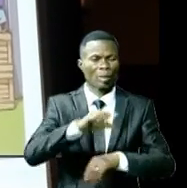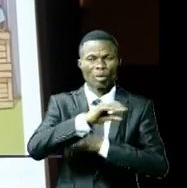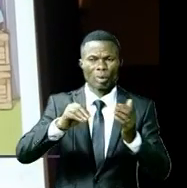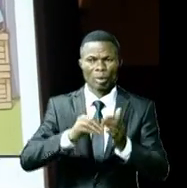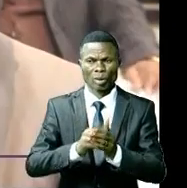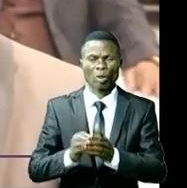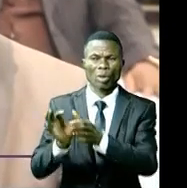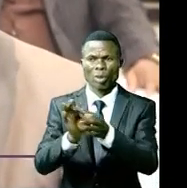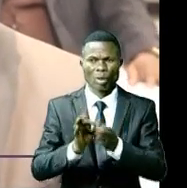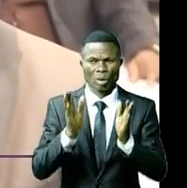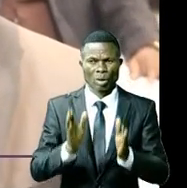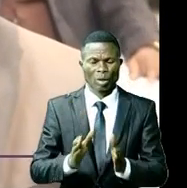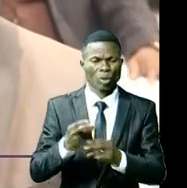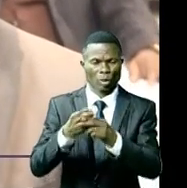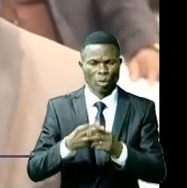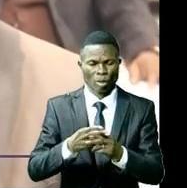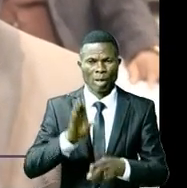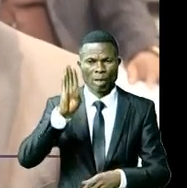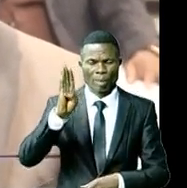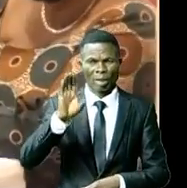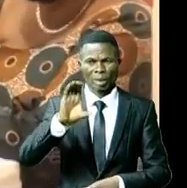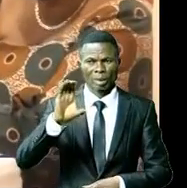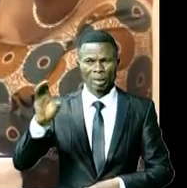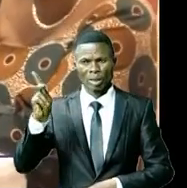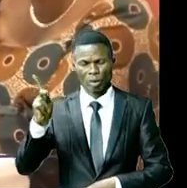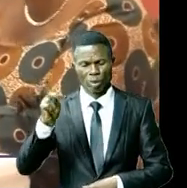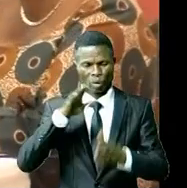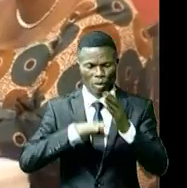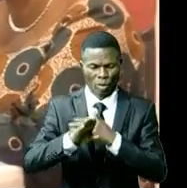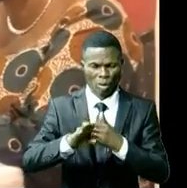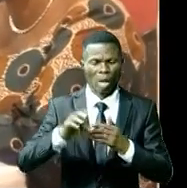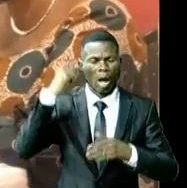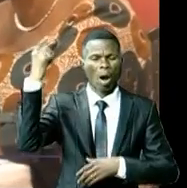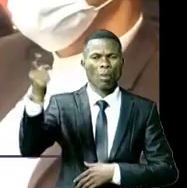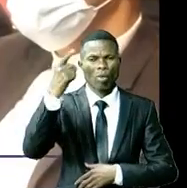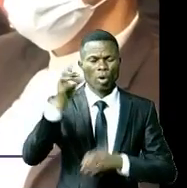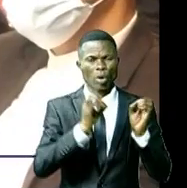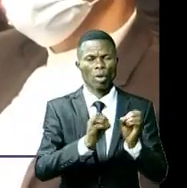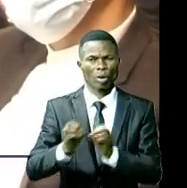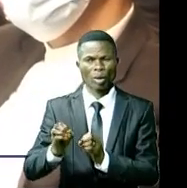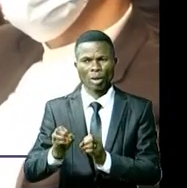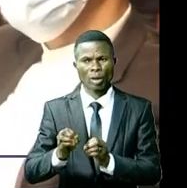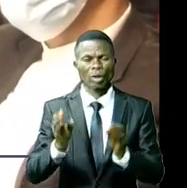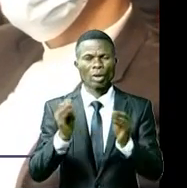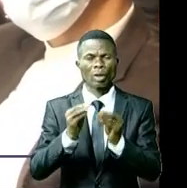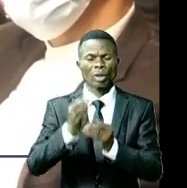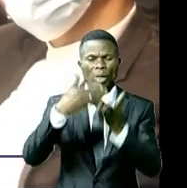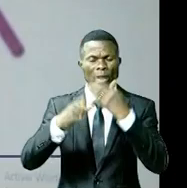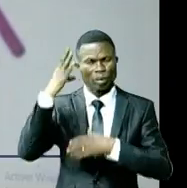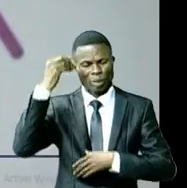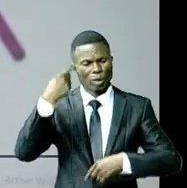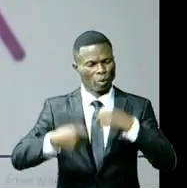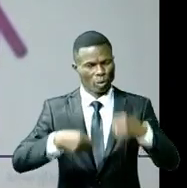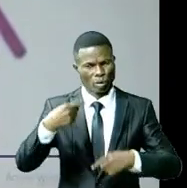de coordination et de contrôle, BCECO, qui veut s'inscrire sur l'échiquier mondial, a organisé une matinée d'échange pour